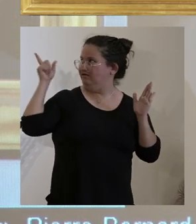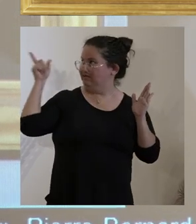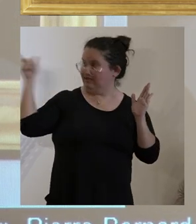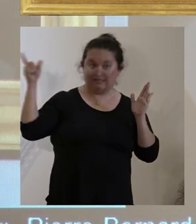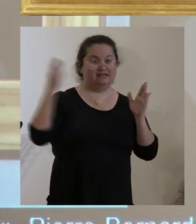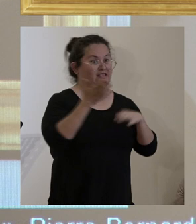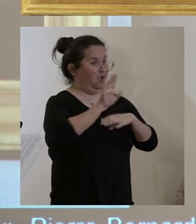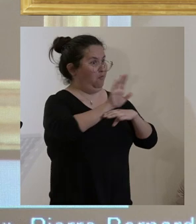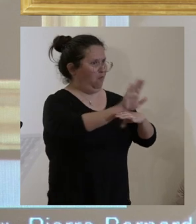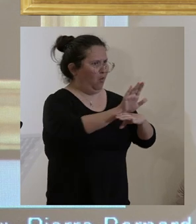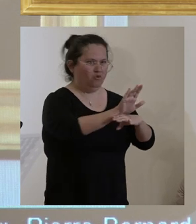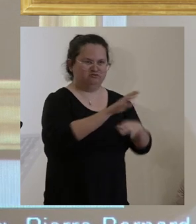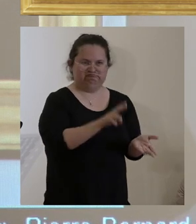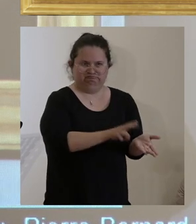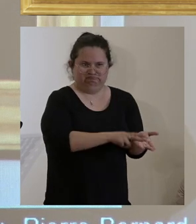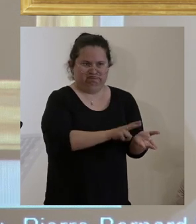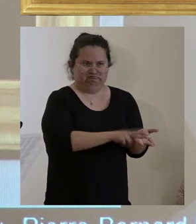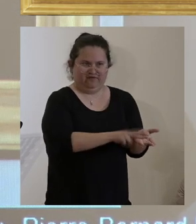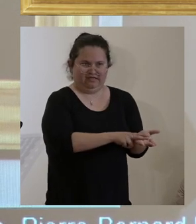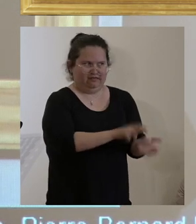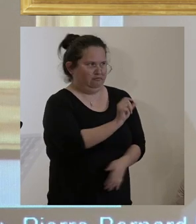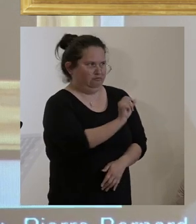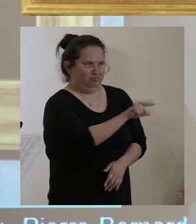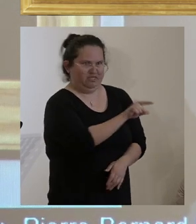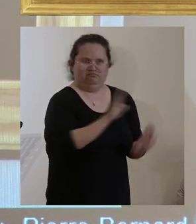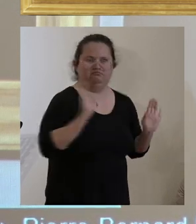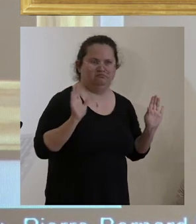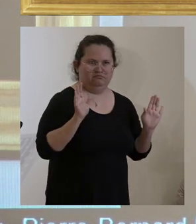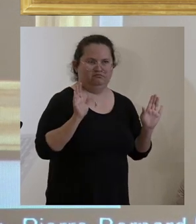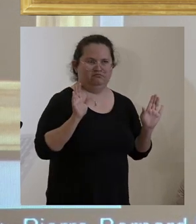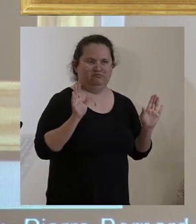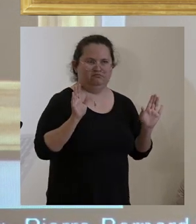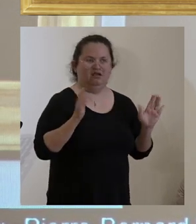l'être. Et qui plus est, vous le voyez,